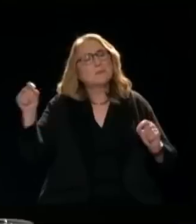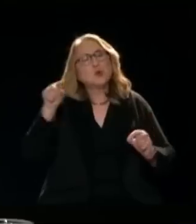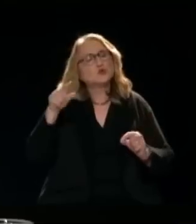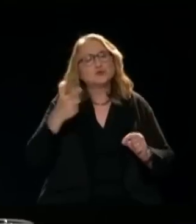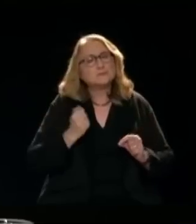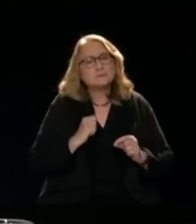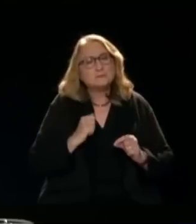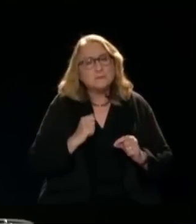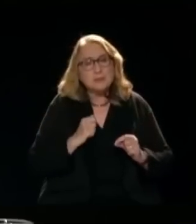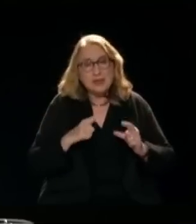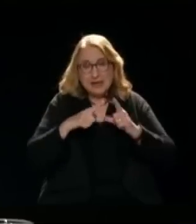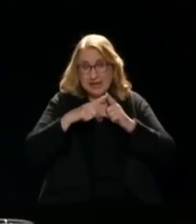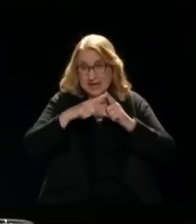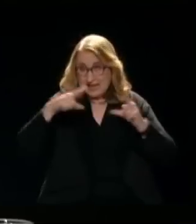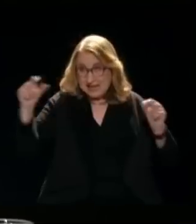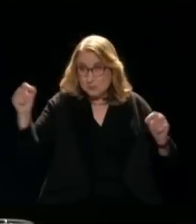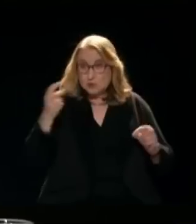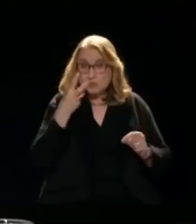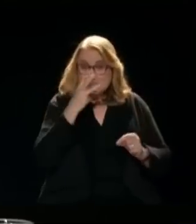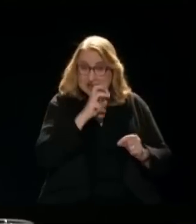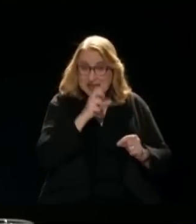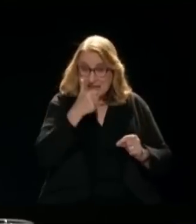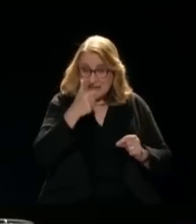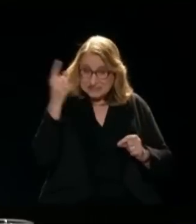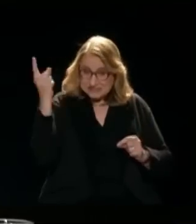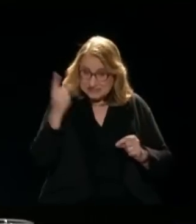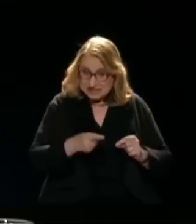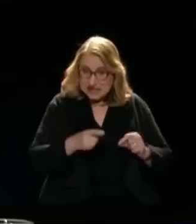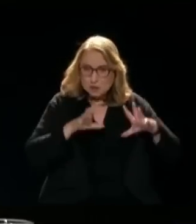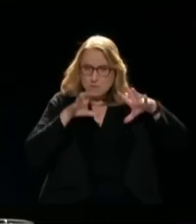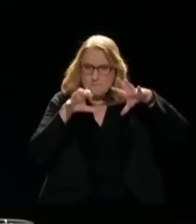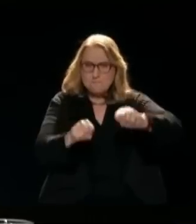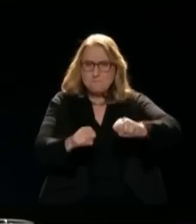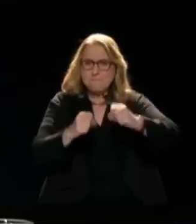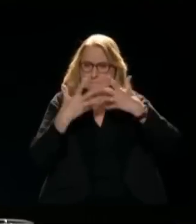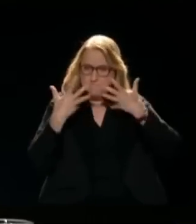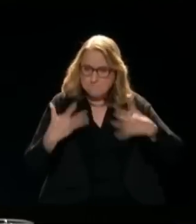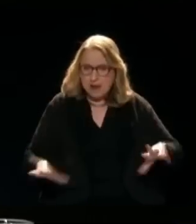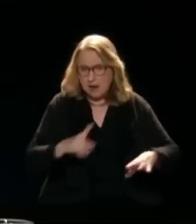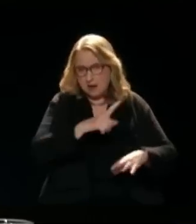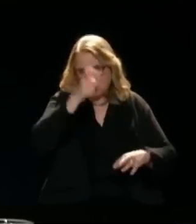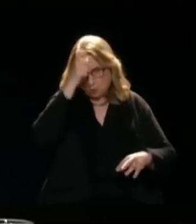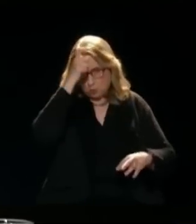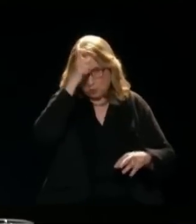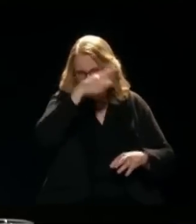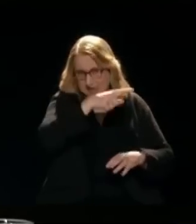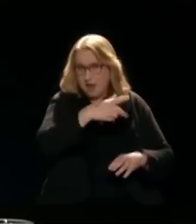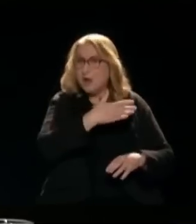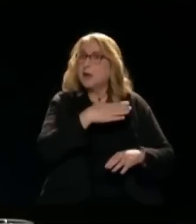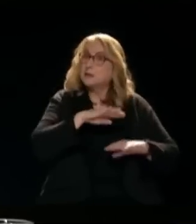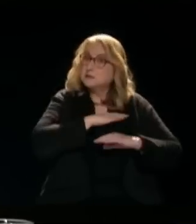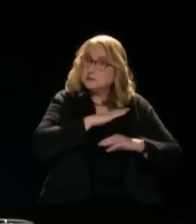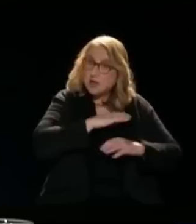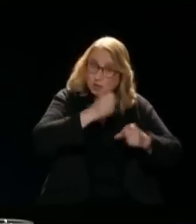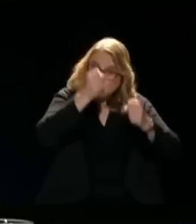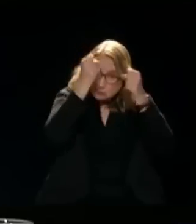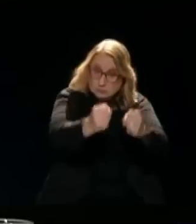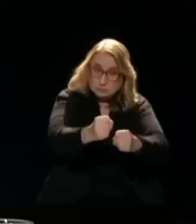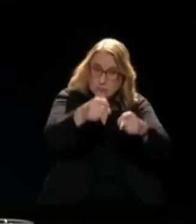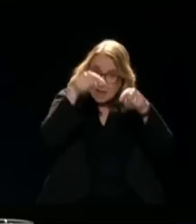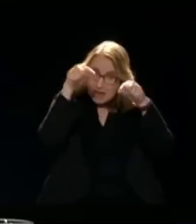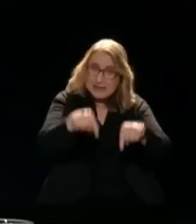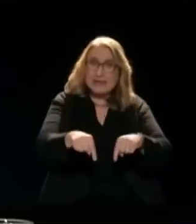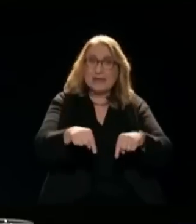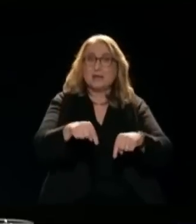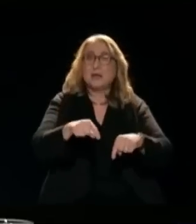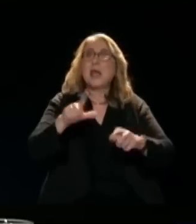Κύπρος έχει το 36% υποκατοχή του εδαφούς της. Ο στρατός κατοχής είναι εκεί. Είναι μέσα. Είναι μέσα στη Λευκωσία,